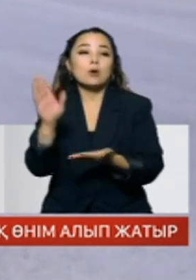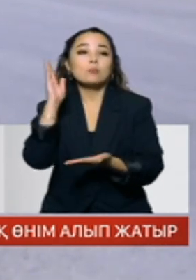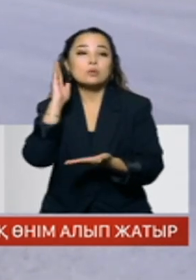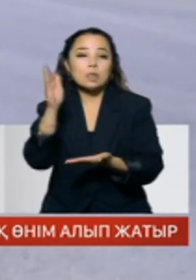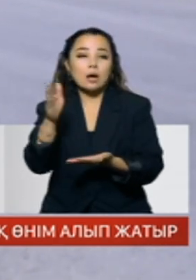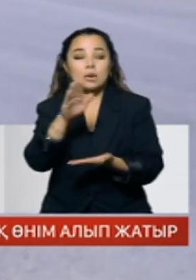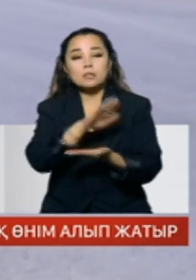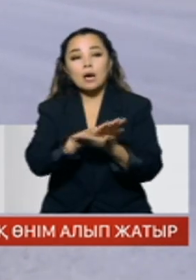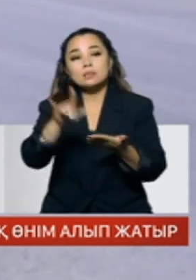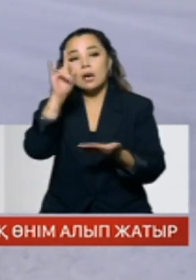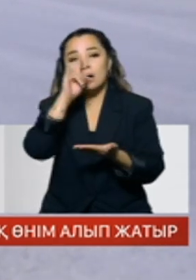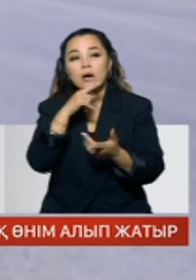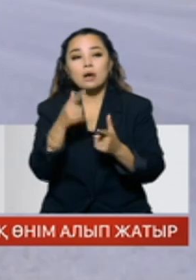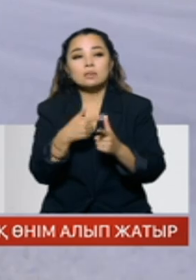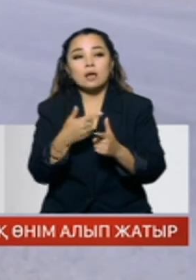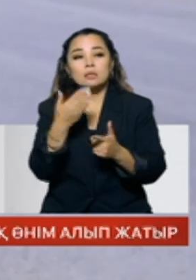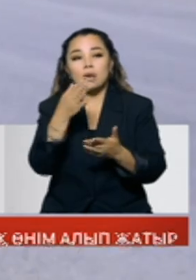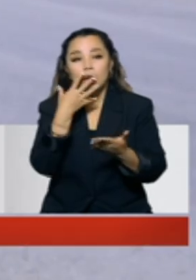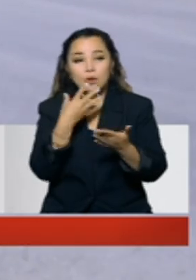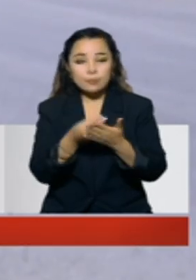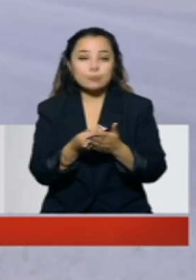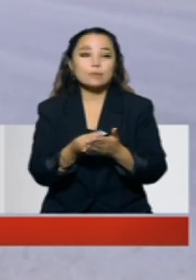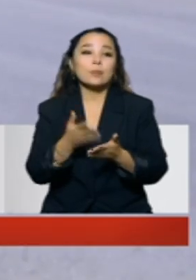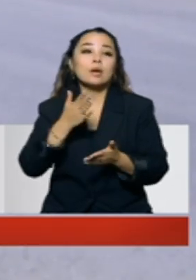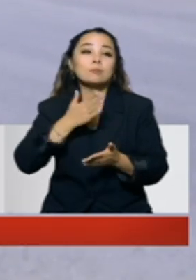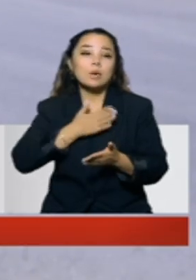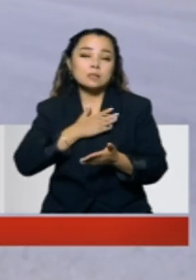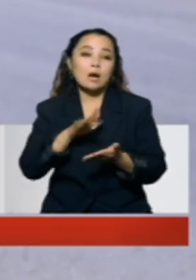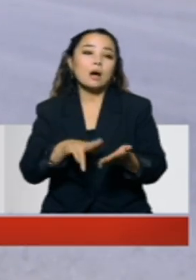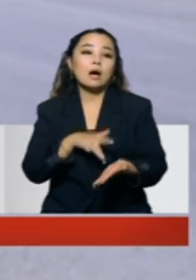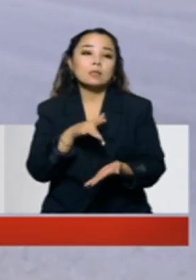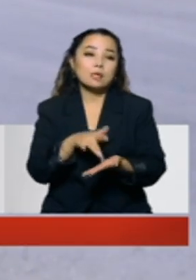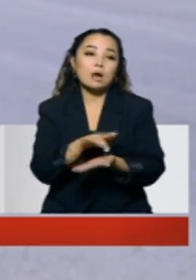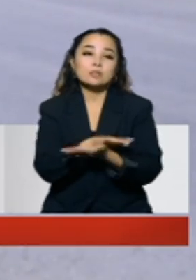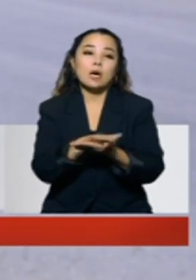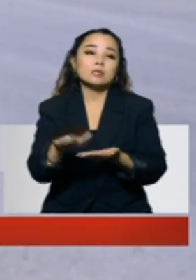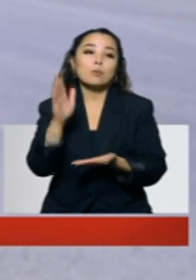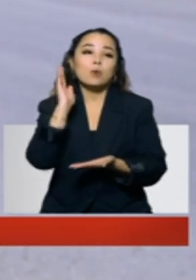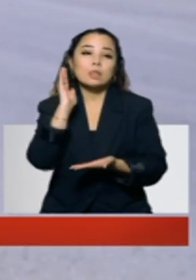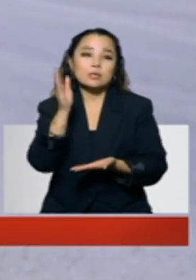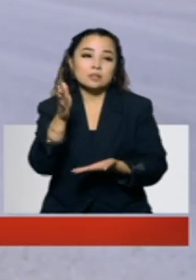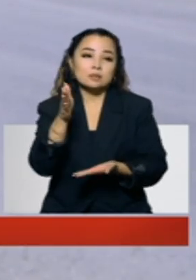«Таза Қазақстан» деп аты айтып тұрғандай, біздің қаламыз таза болады.